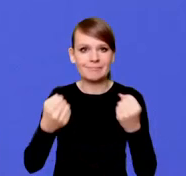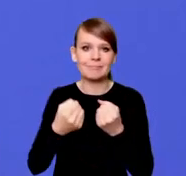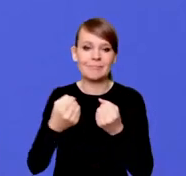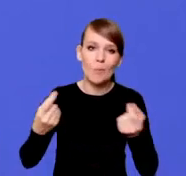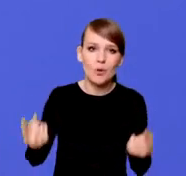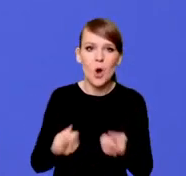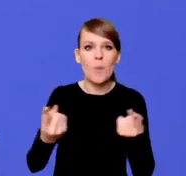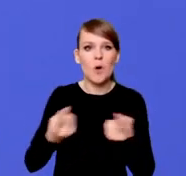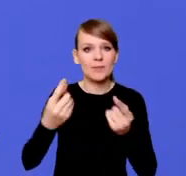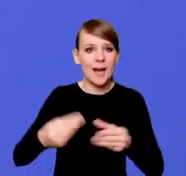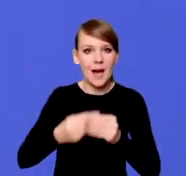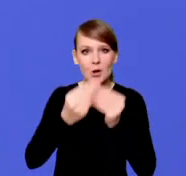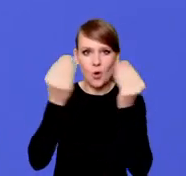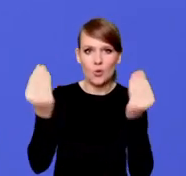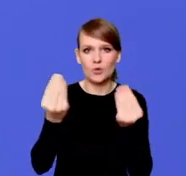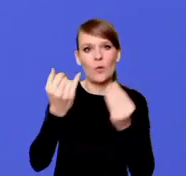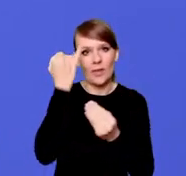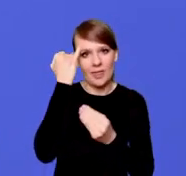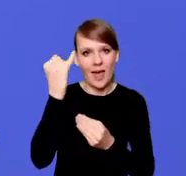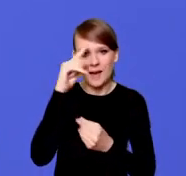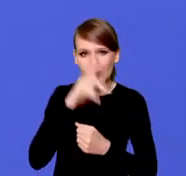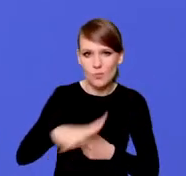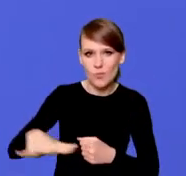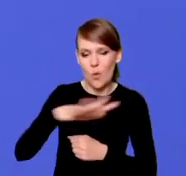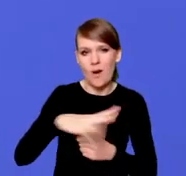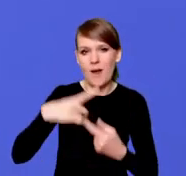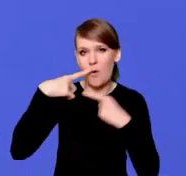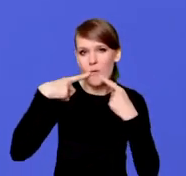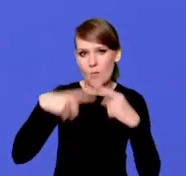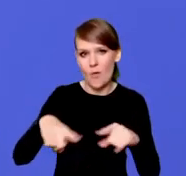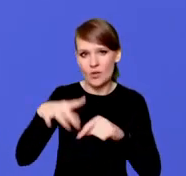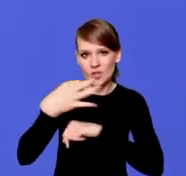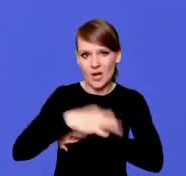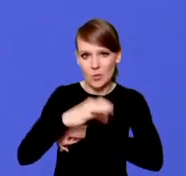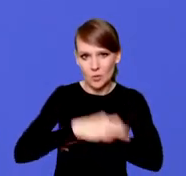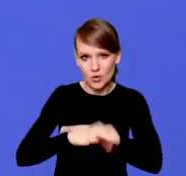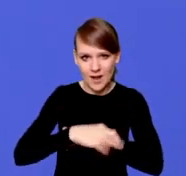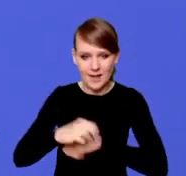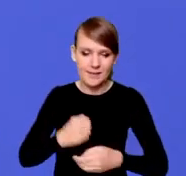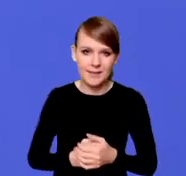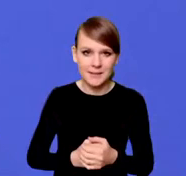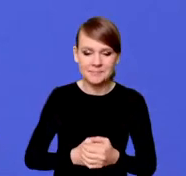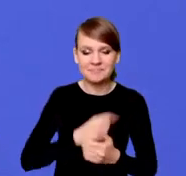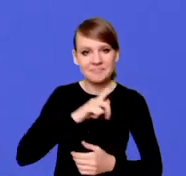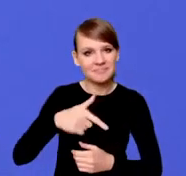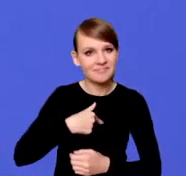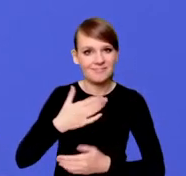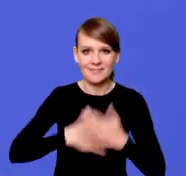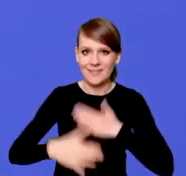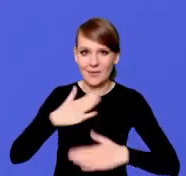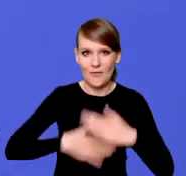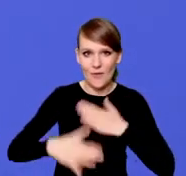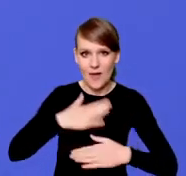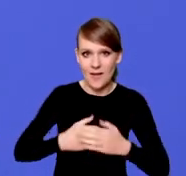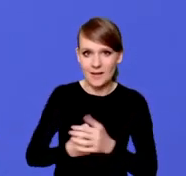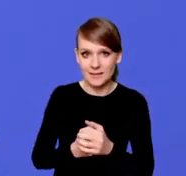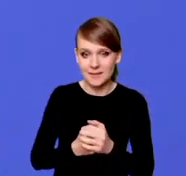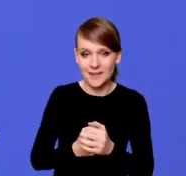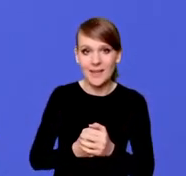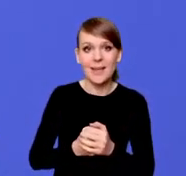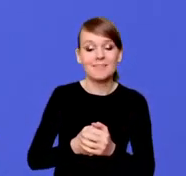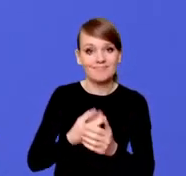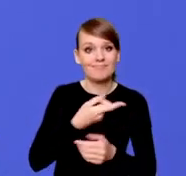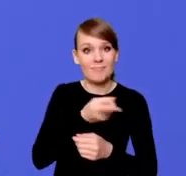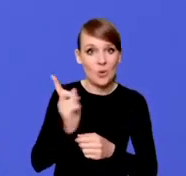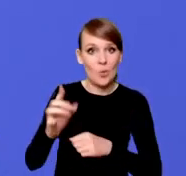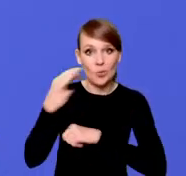rozwój idei społecznej odpowiedzialności uczelni. Bardzo nas to cieszy, że środowisko akademickie